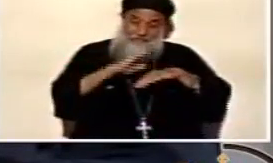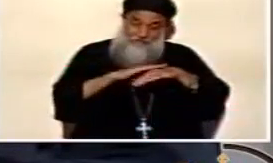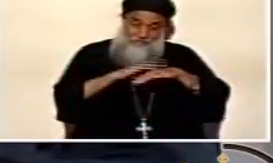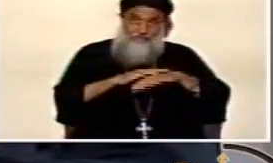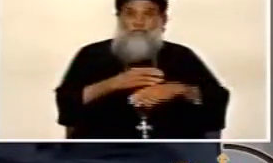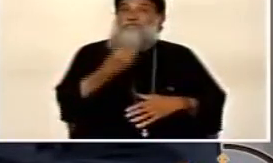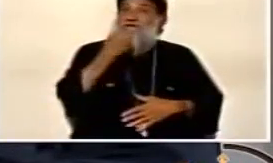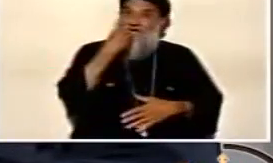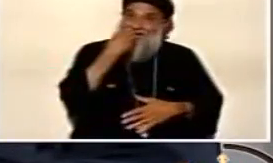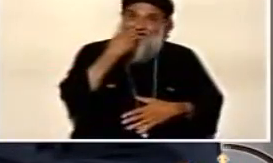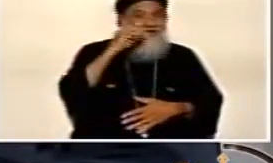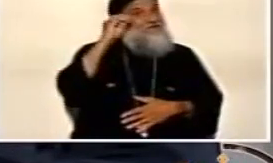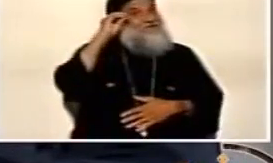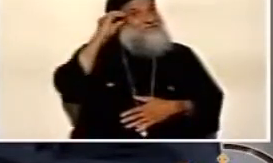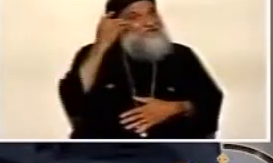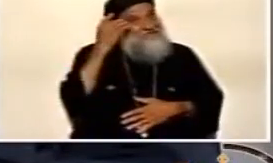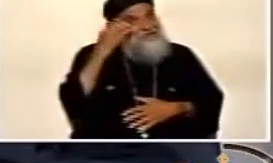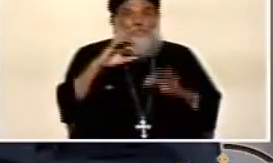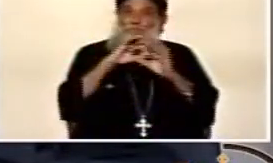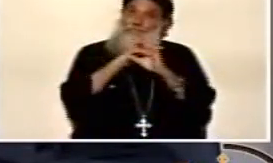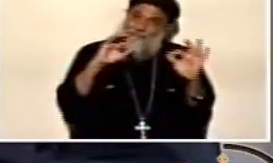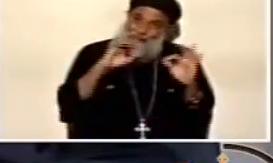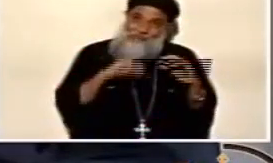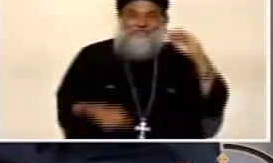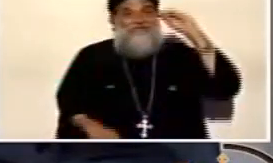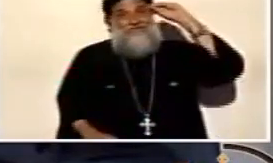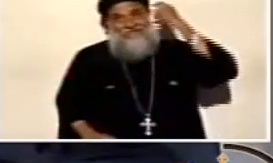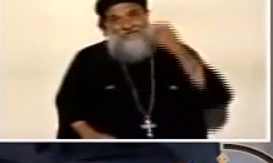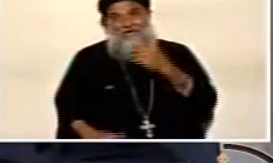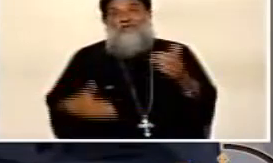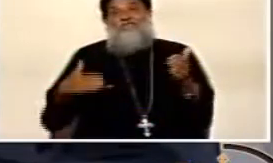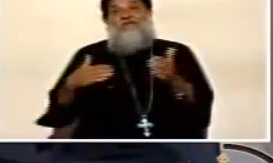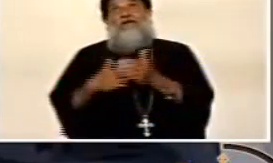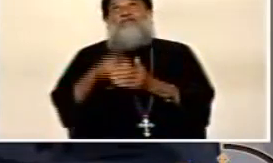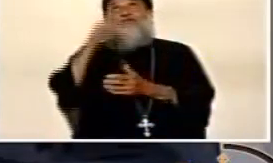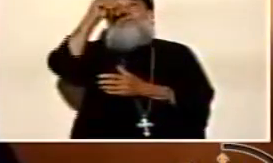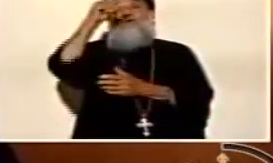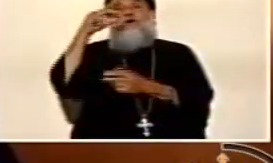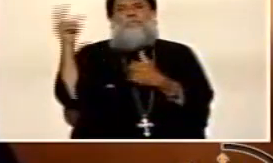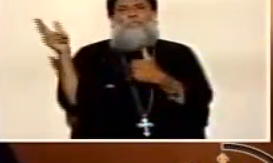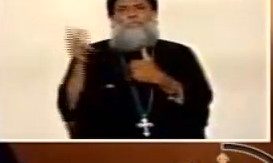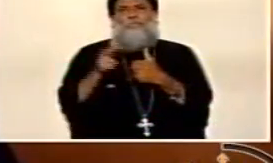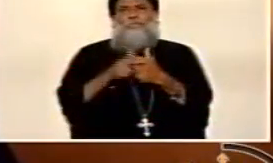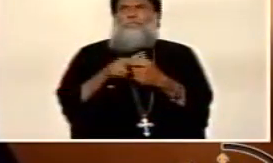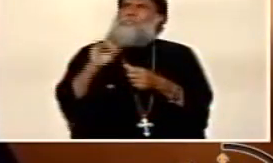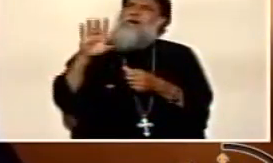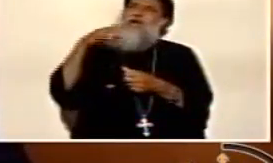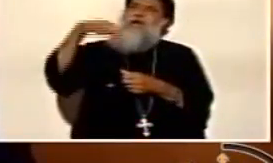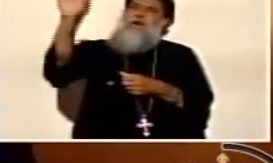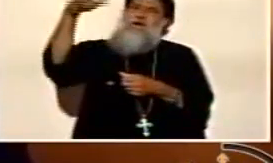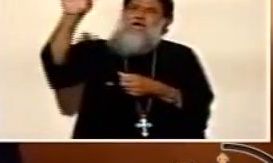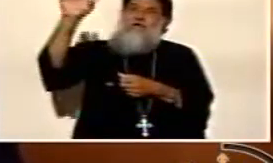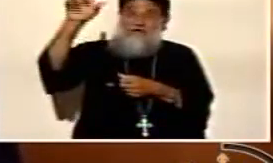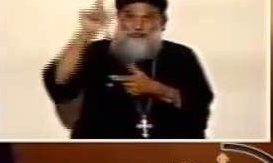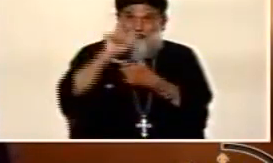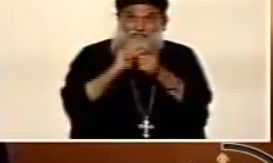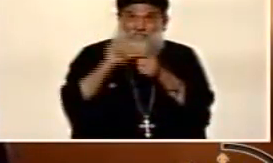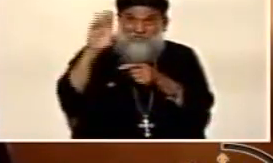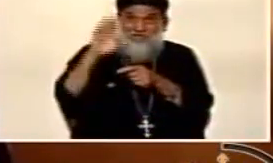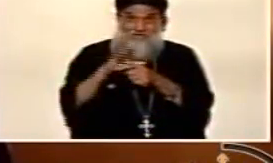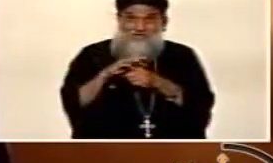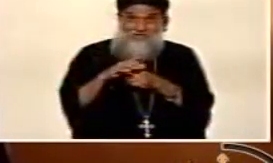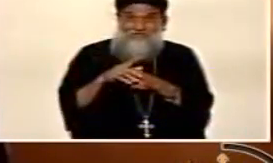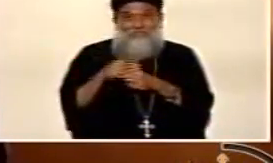كرثت للآخرين لا أصير أنا نفسي مرفوضة. هي دي بقى النقطة. يعني